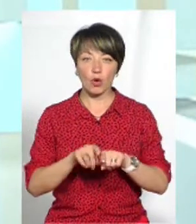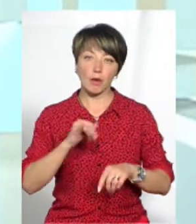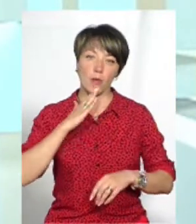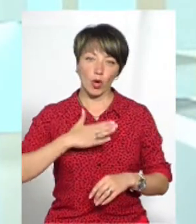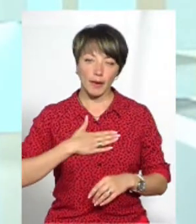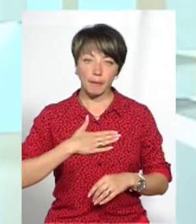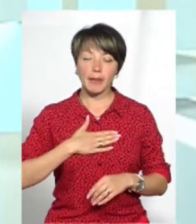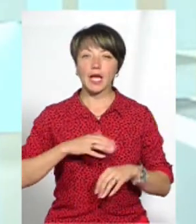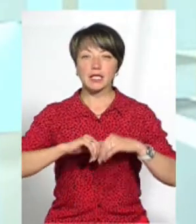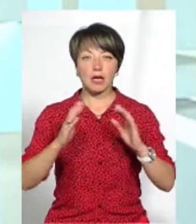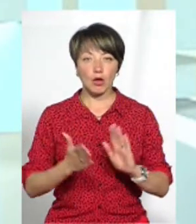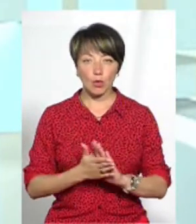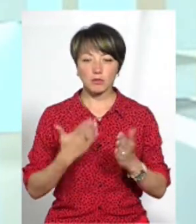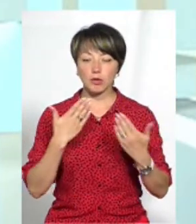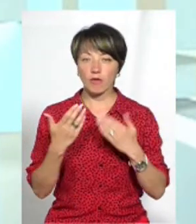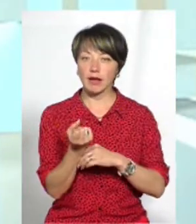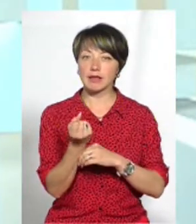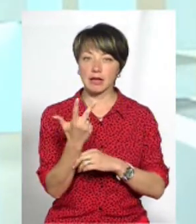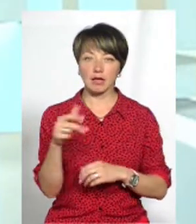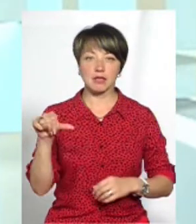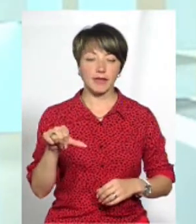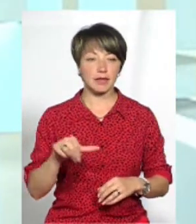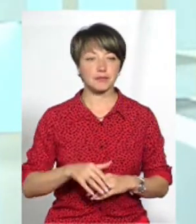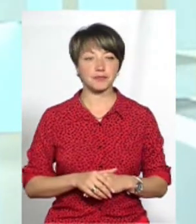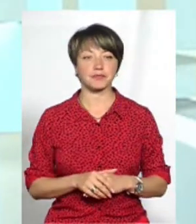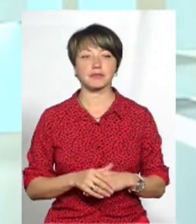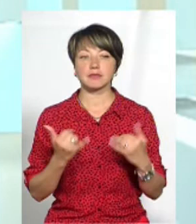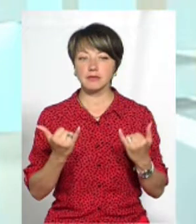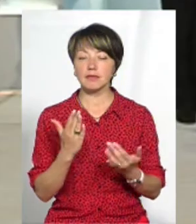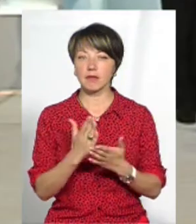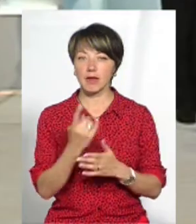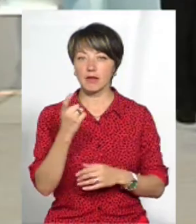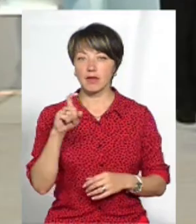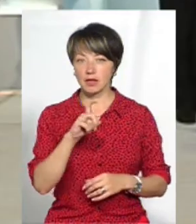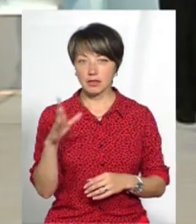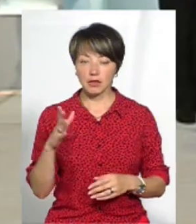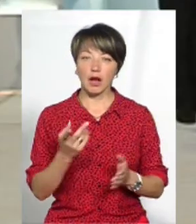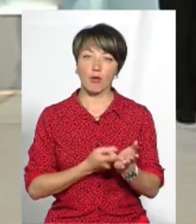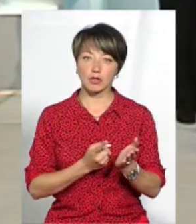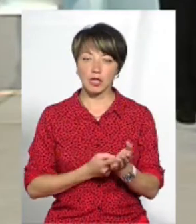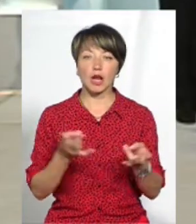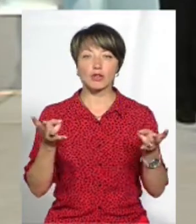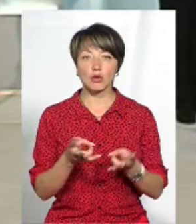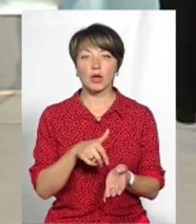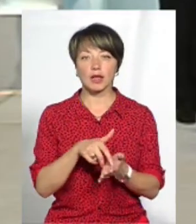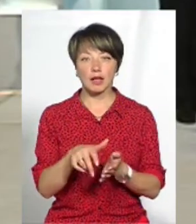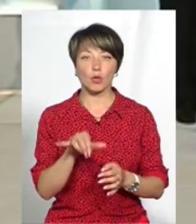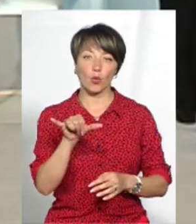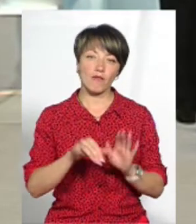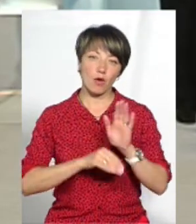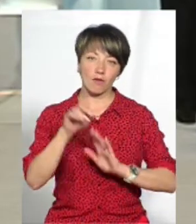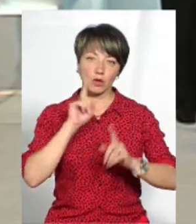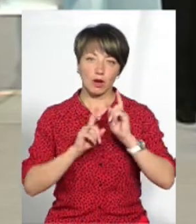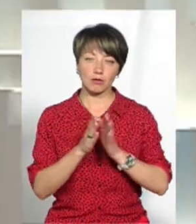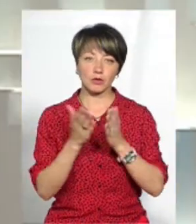власне, мої. Загалом для спілкування відводиться 13 хвилин, а зараз маєте хвилину для аргументації, для чого йдете у Верховну